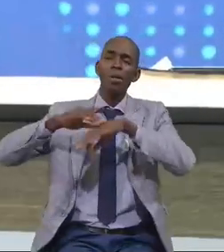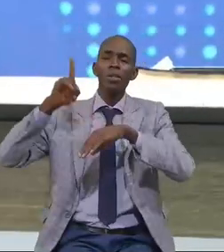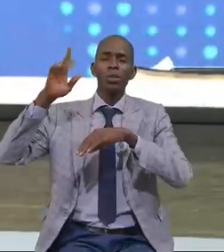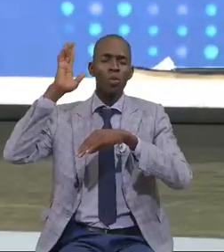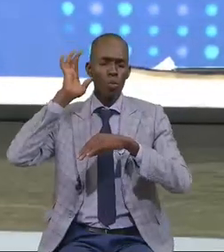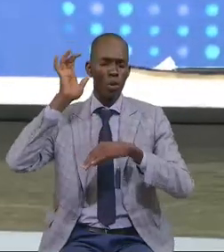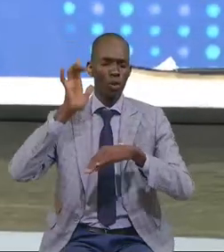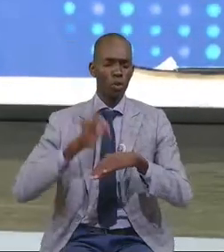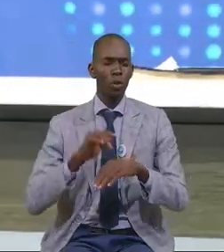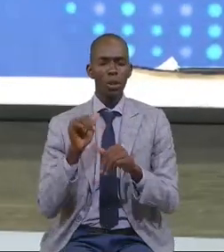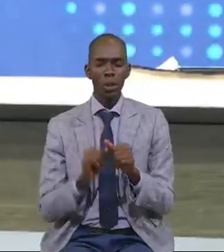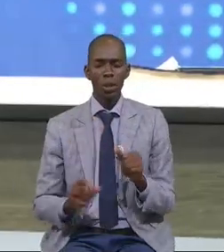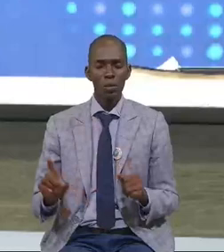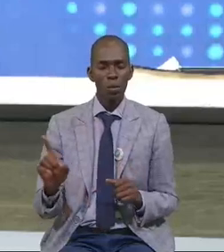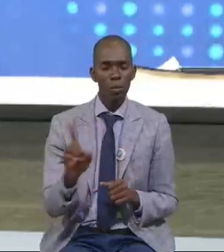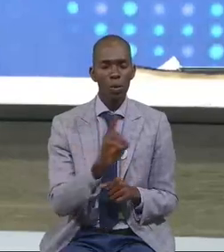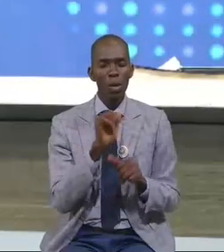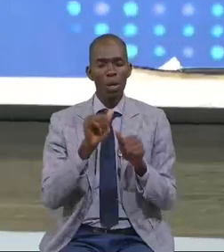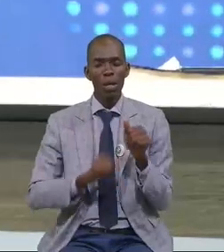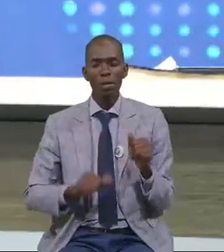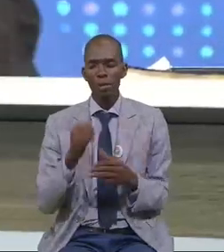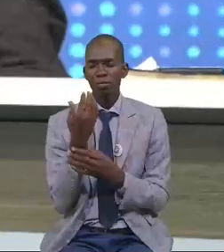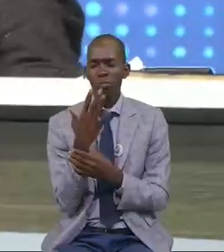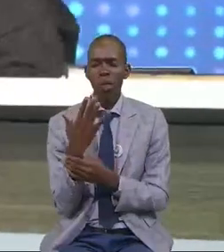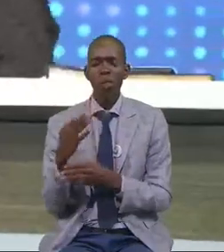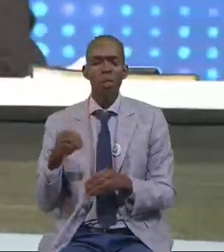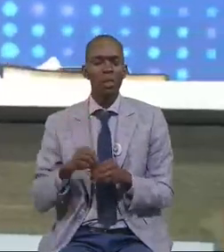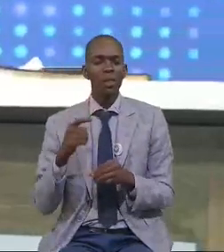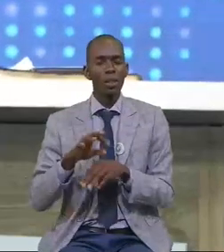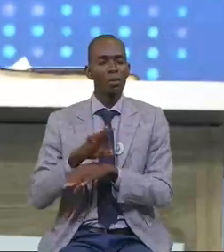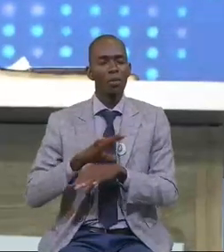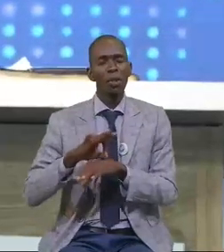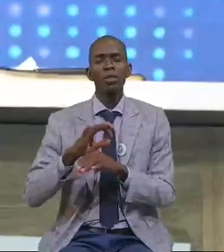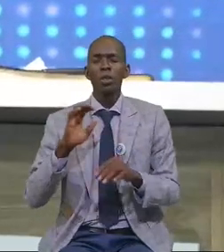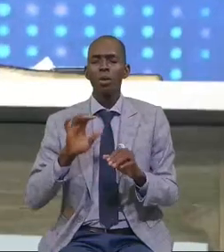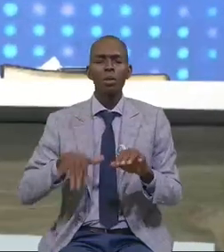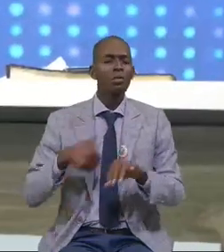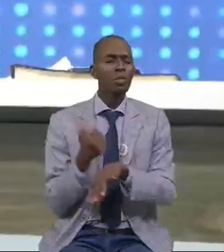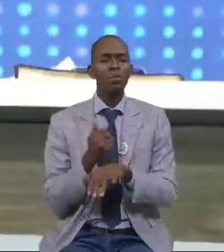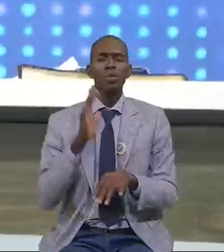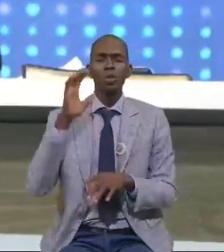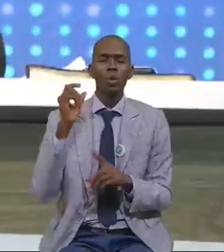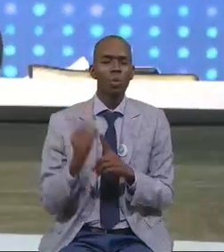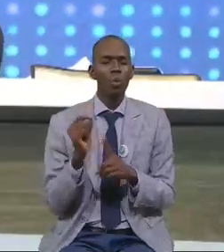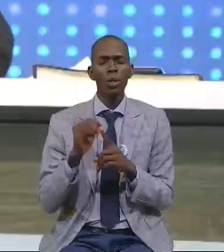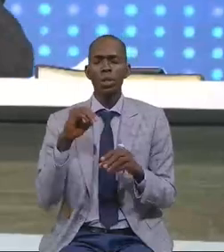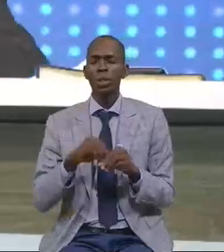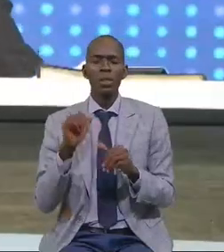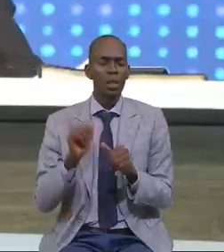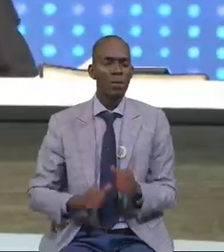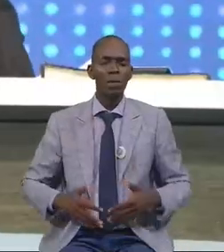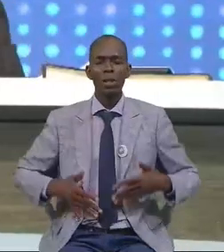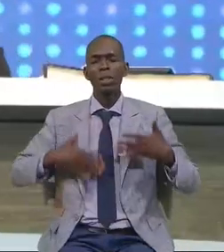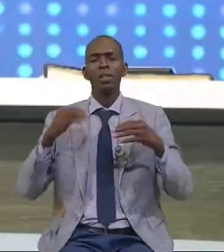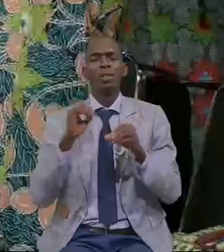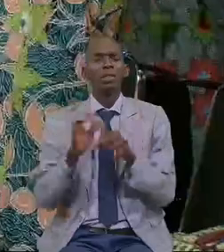tu toucheras tout le monde, toutes herbes des champs. Confirme ta parole dans la vie de tout le monde